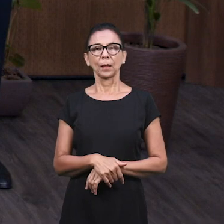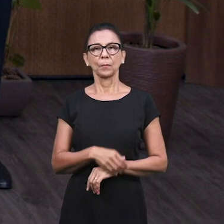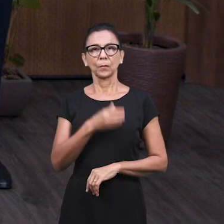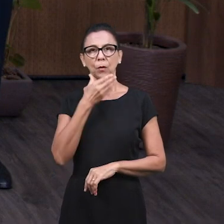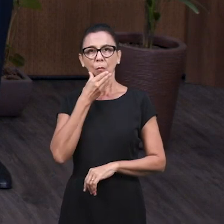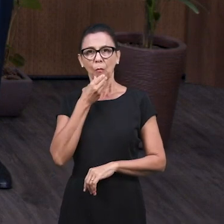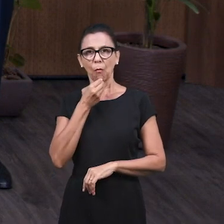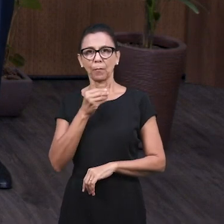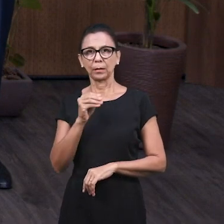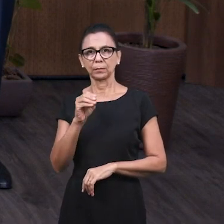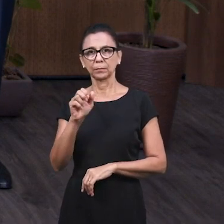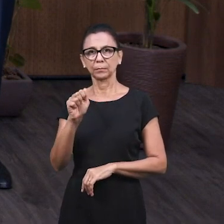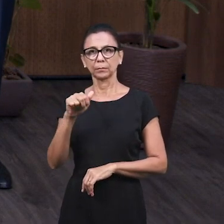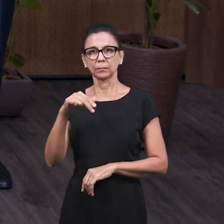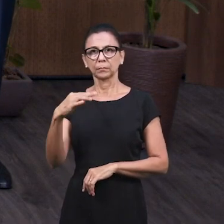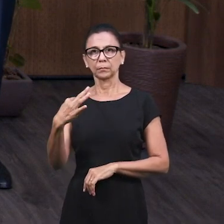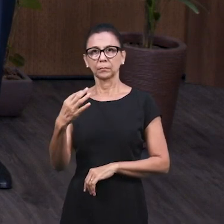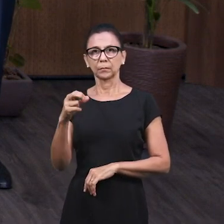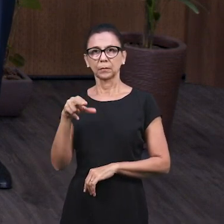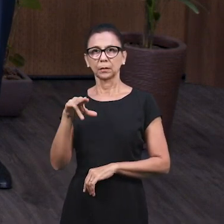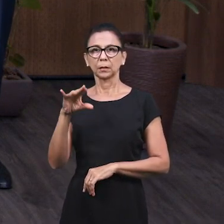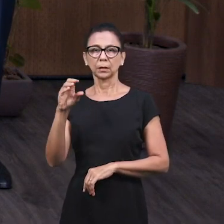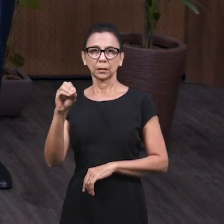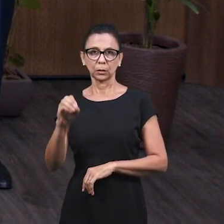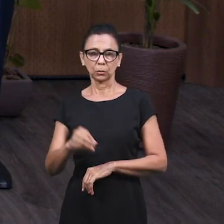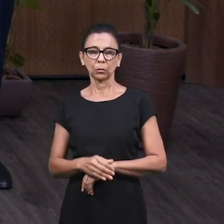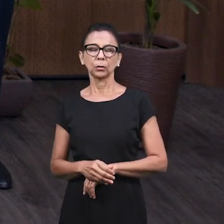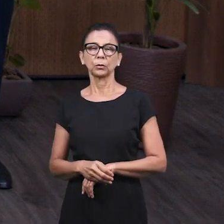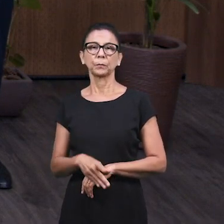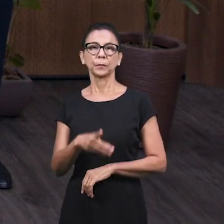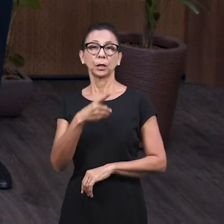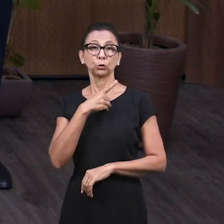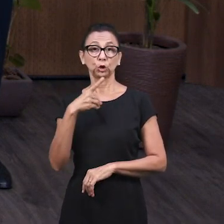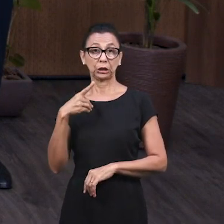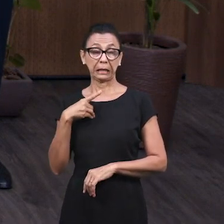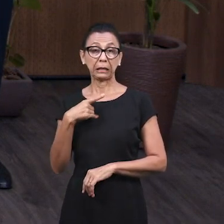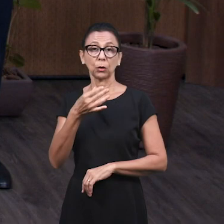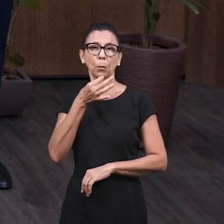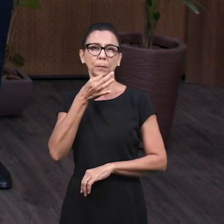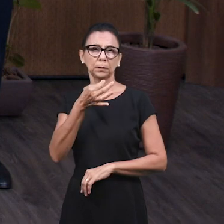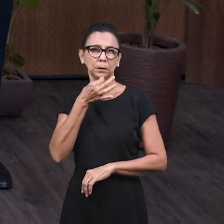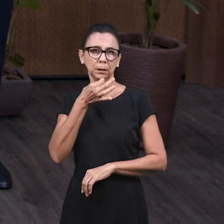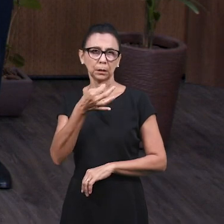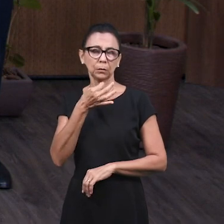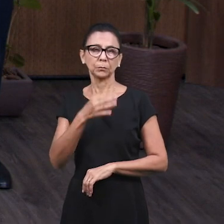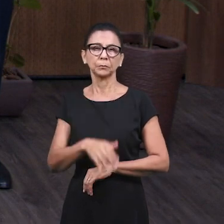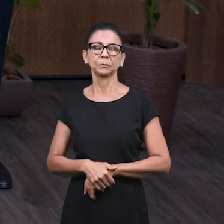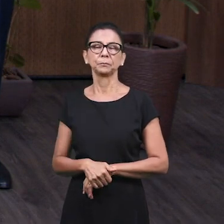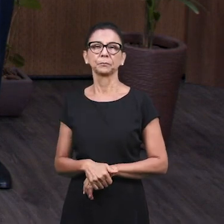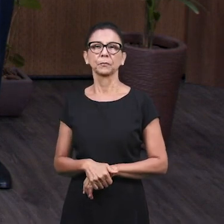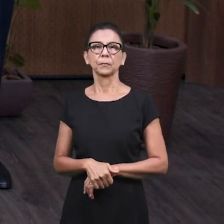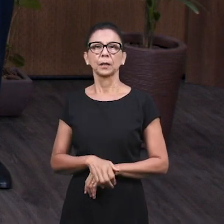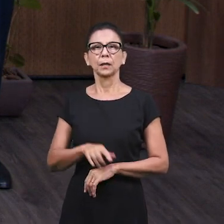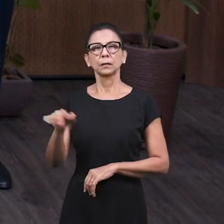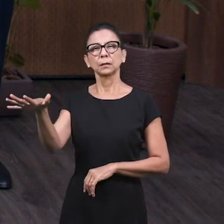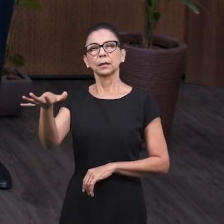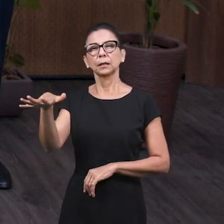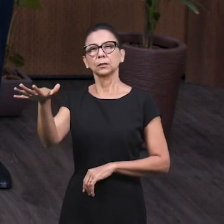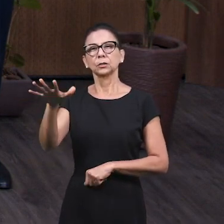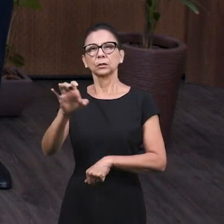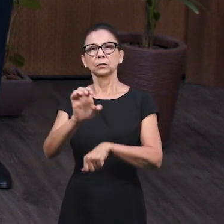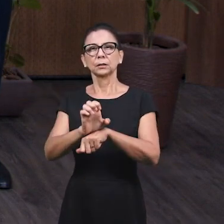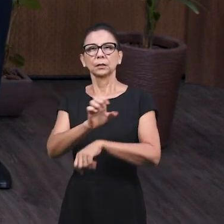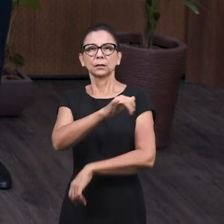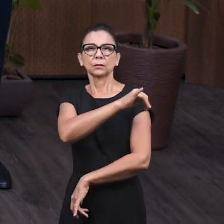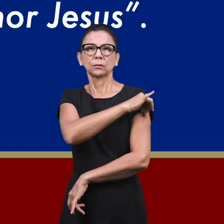d'Antonio Carlos Susano, qui est un diacre de Magarça, à l'État de Rio de Janeiro. Il